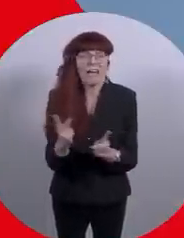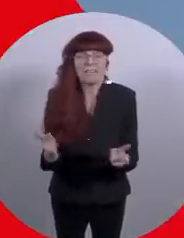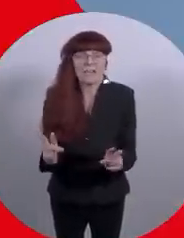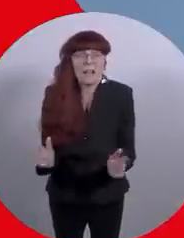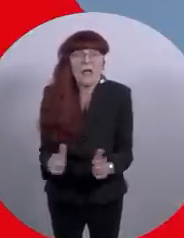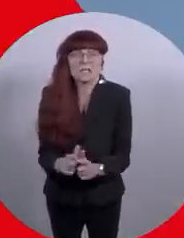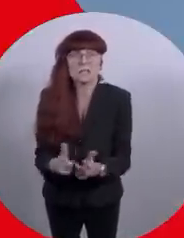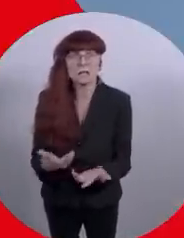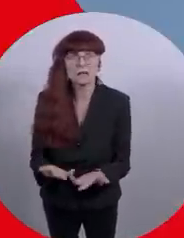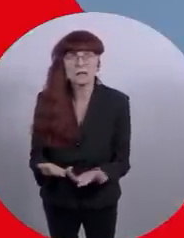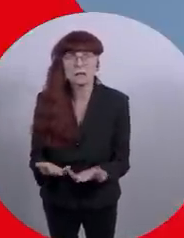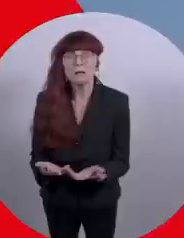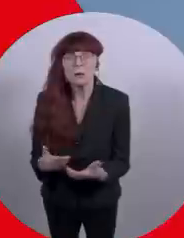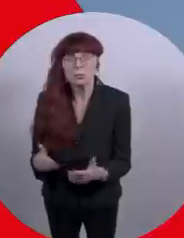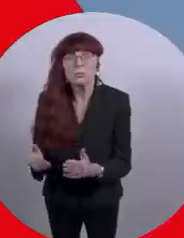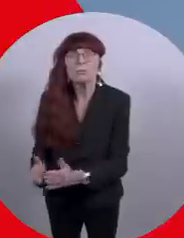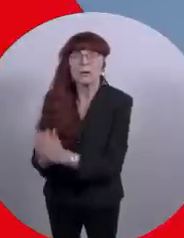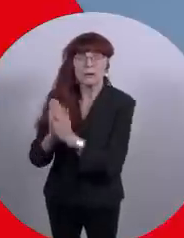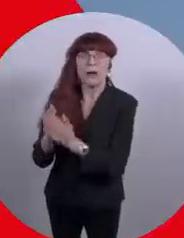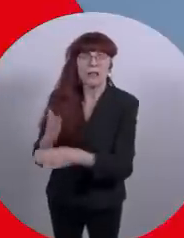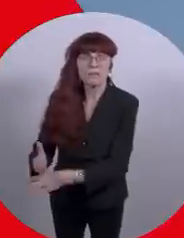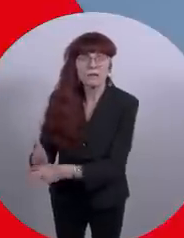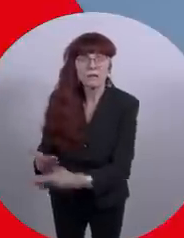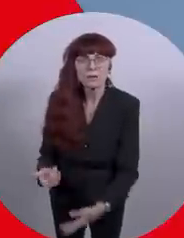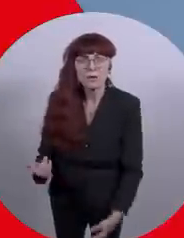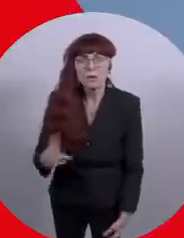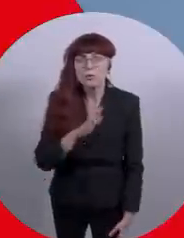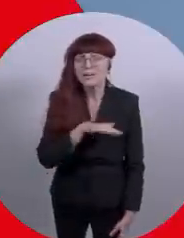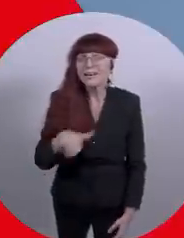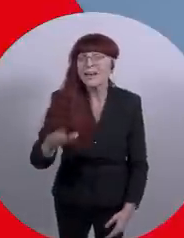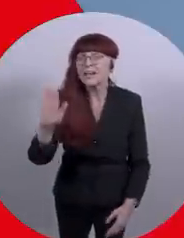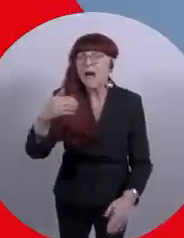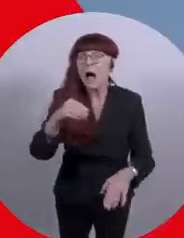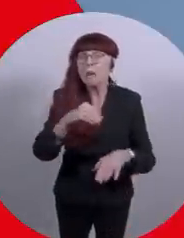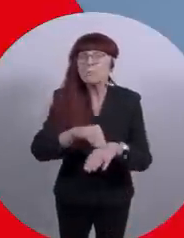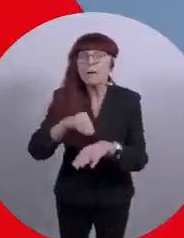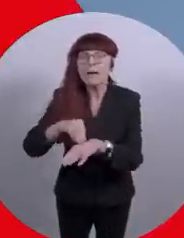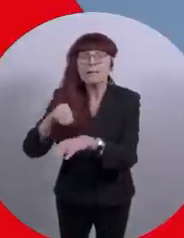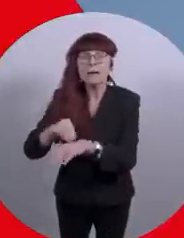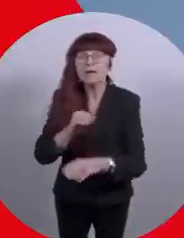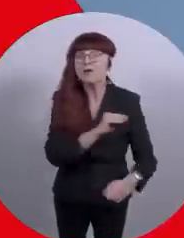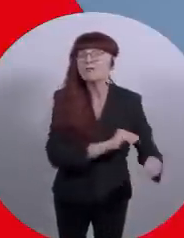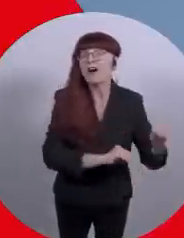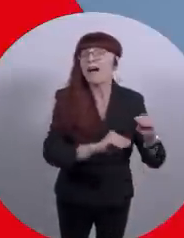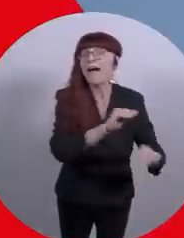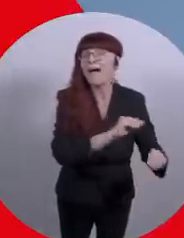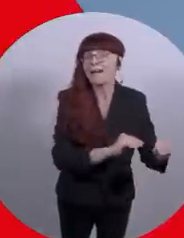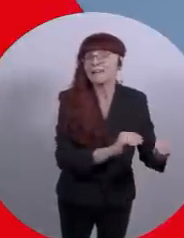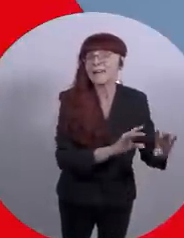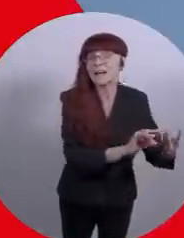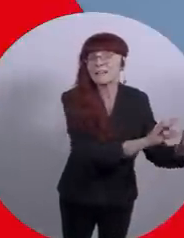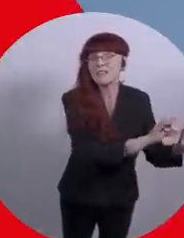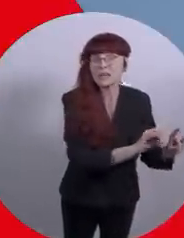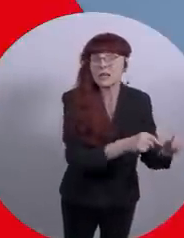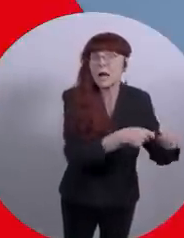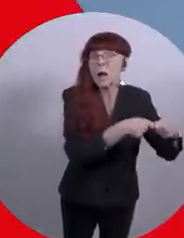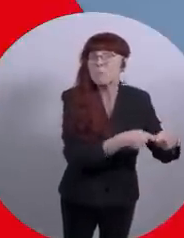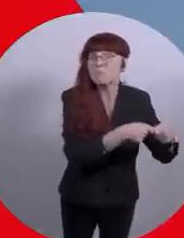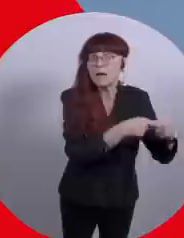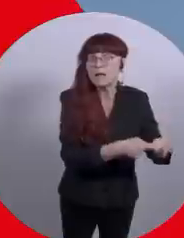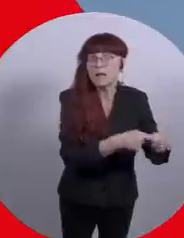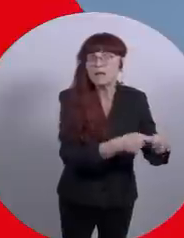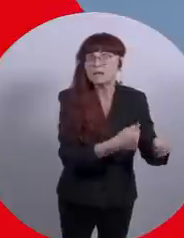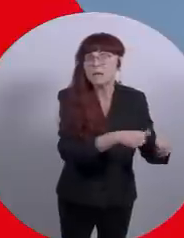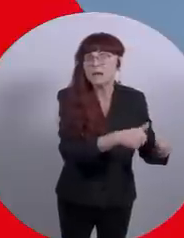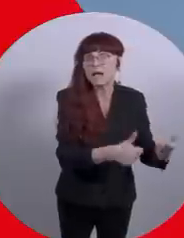was das heißt beispielsweise dass dann die Kinder auch gemeldet werden schon langsam von den Vereinsaktivitäten weil die Mitgliedsbeiträge gesucht sind oder in der Musik